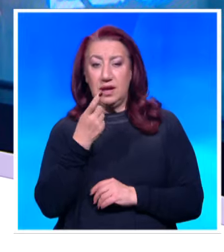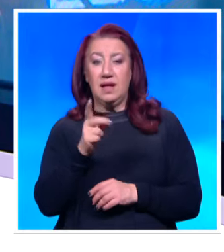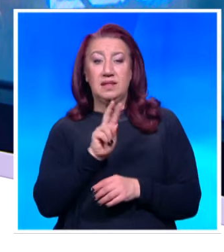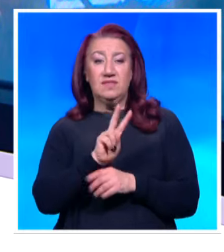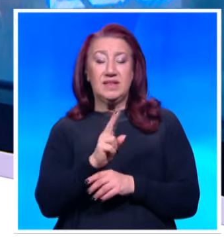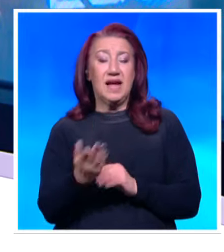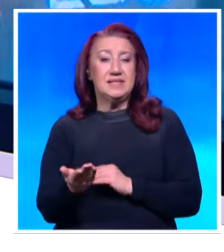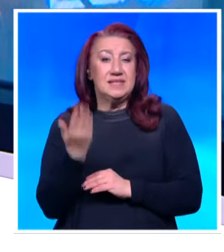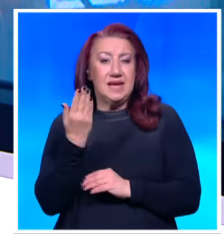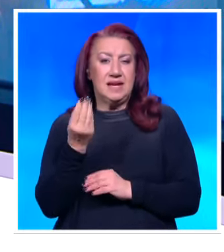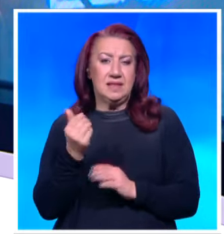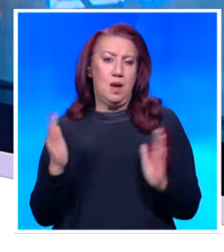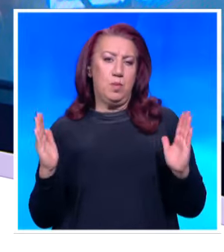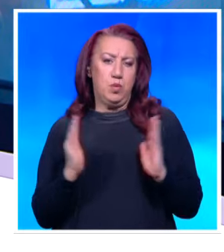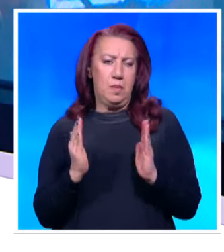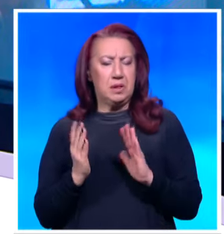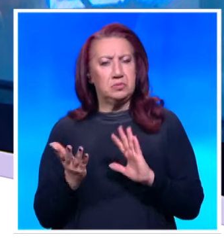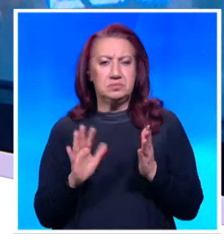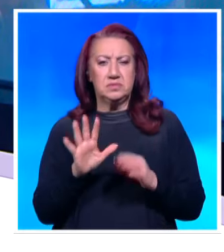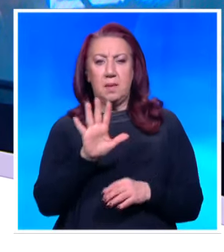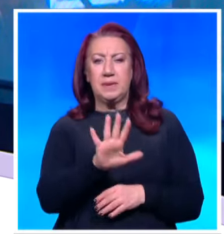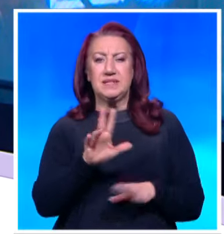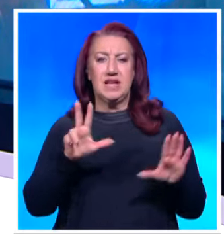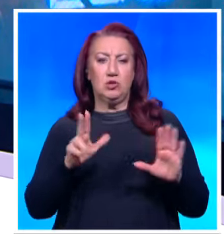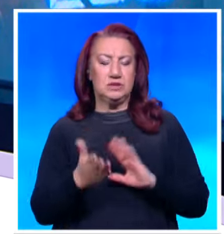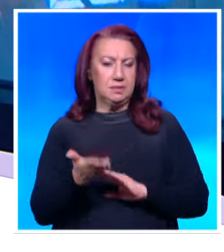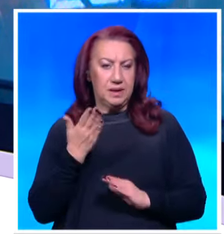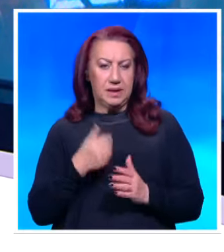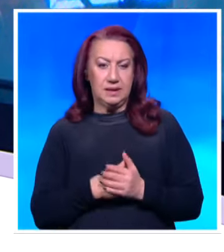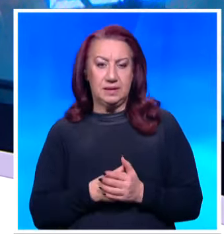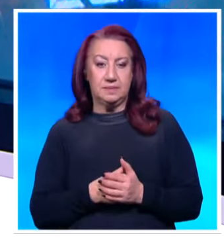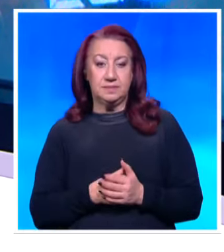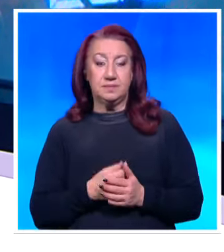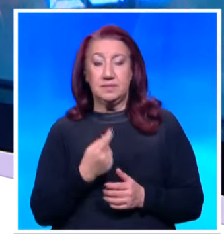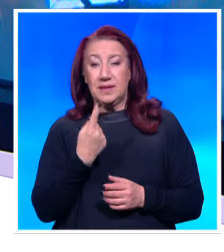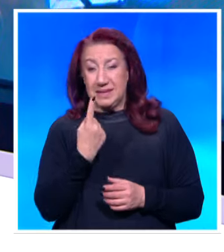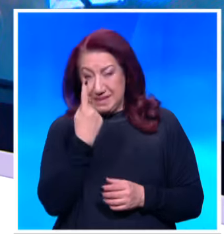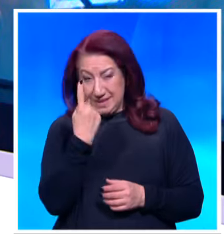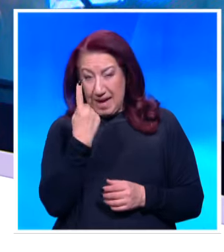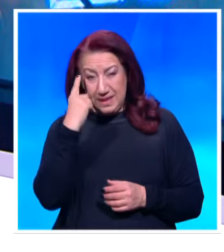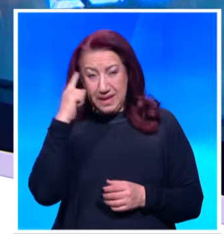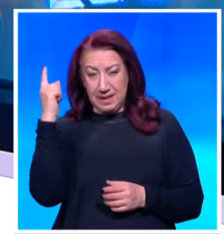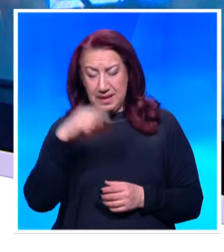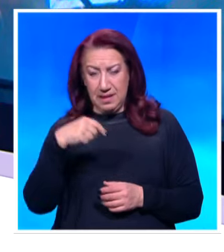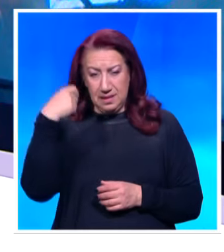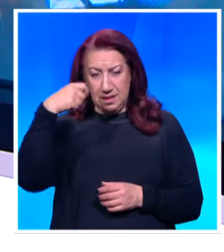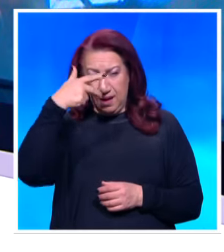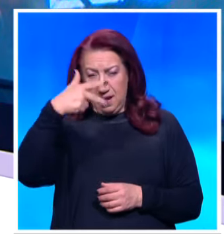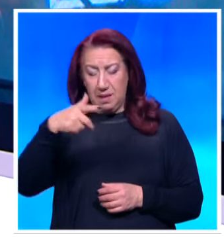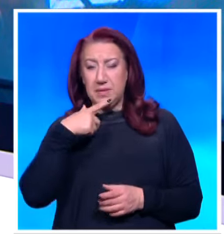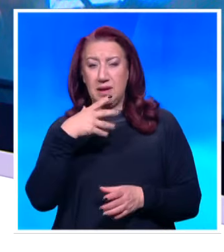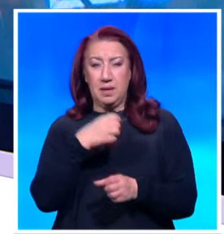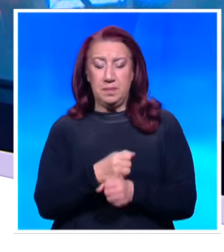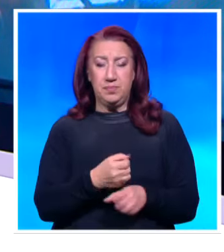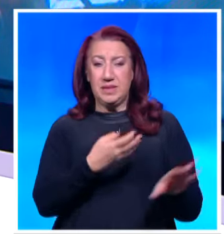000 по-малко, около 58 000. И още, само за ден камерите в града заснемат между 900